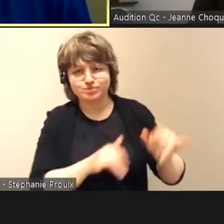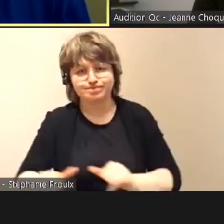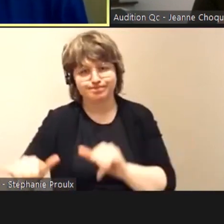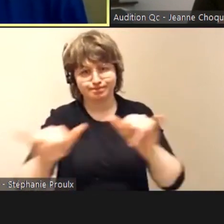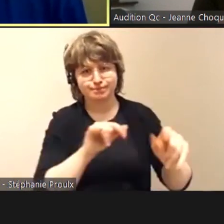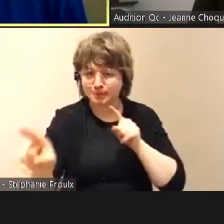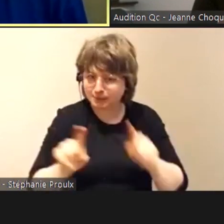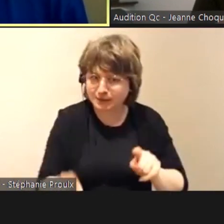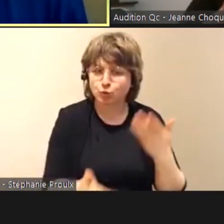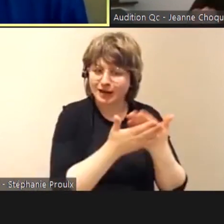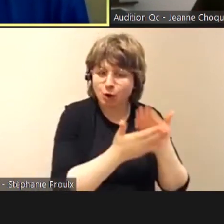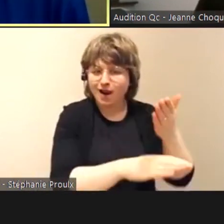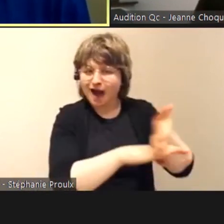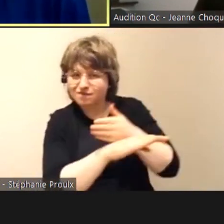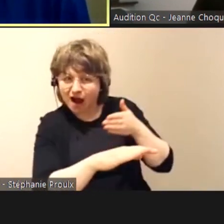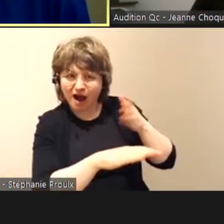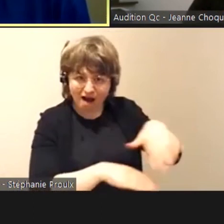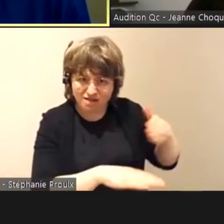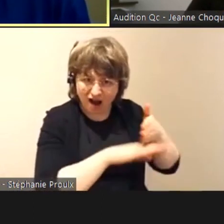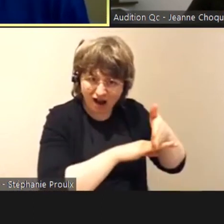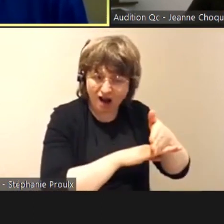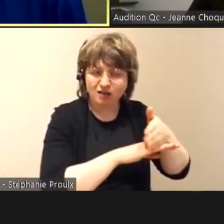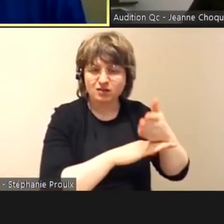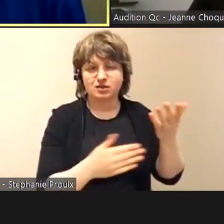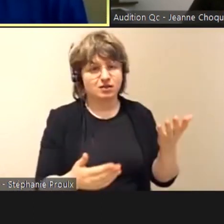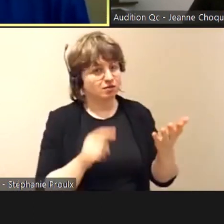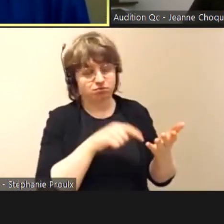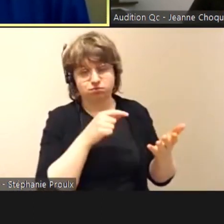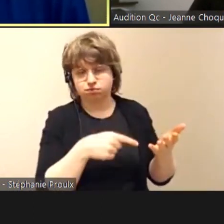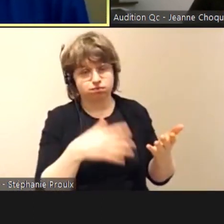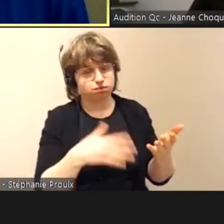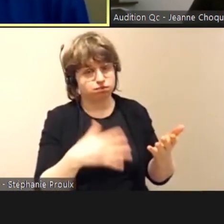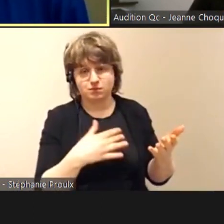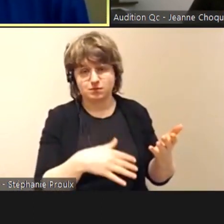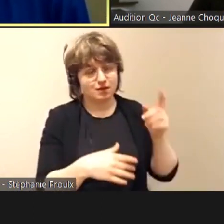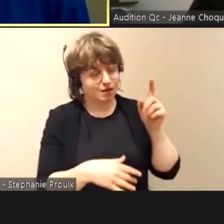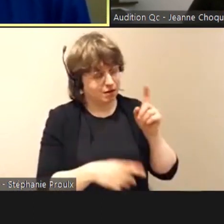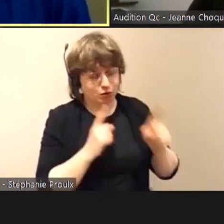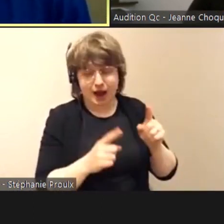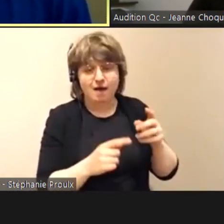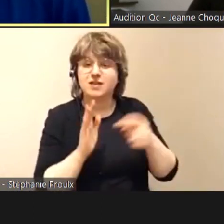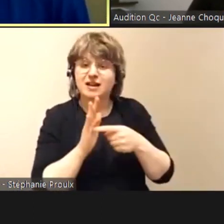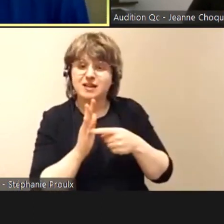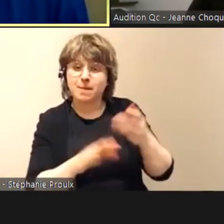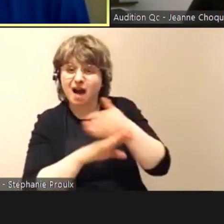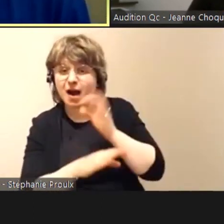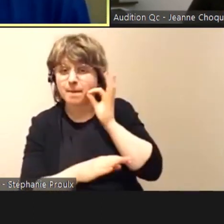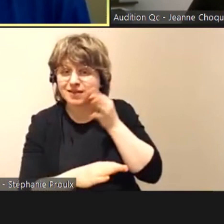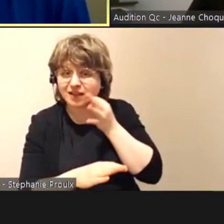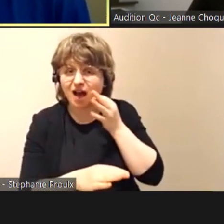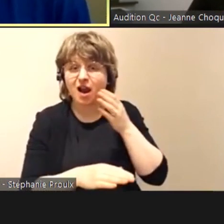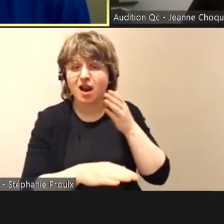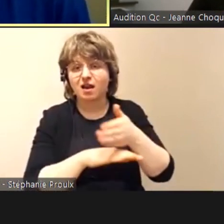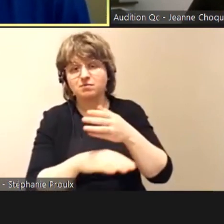universels au niveau des écoles, surtout au niveau des jeunes enfants, là, à la maternelle, puis dans les centres de la